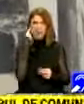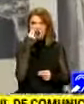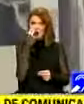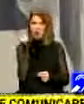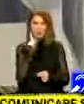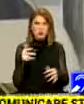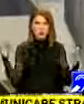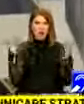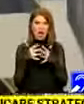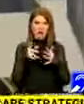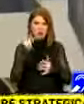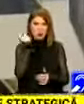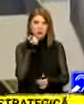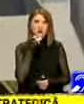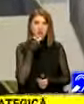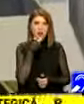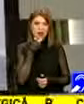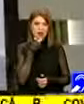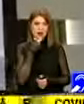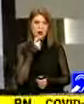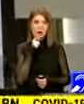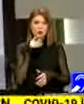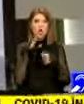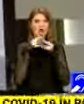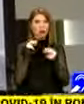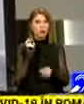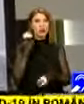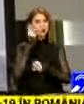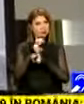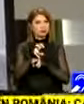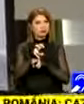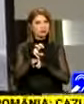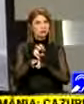războiului de 20 de ani din Afganistan, în care România a avut o participare constantă.